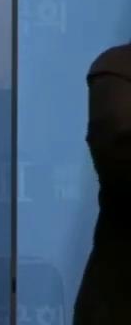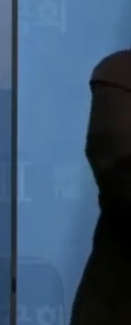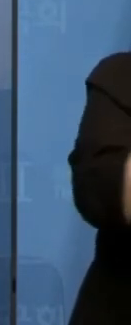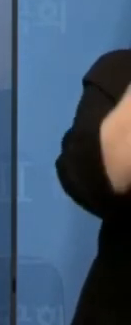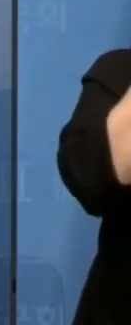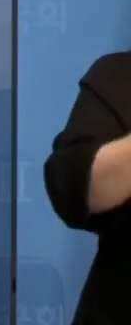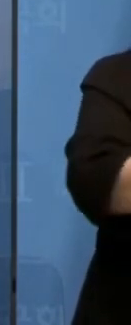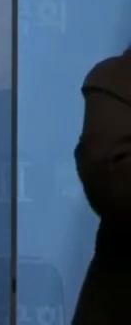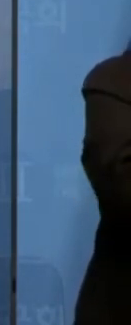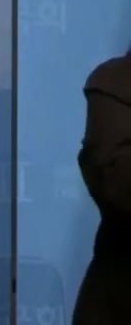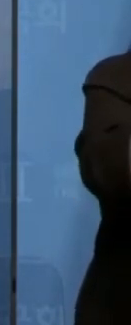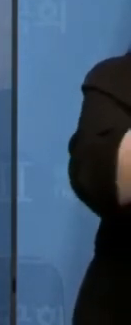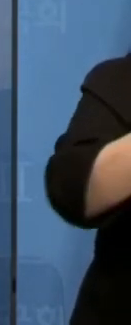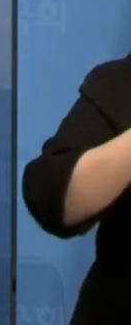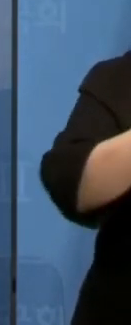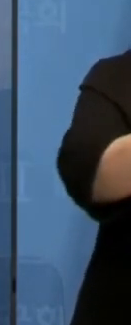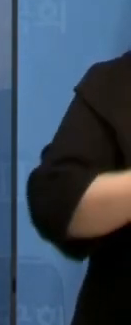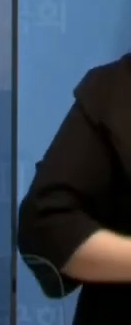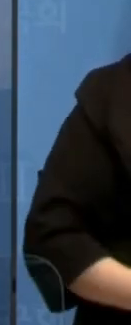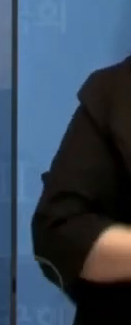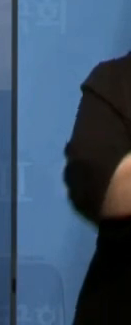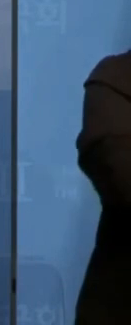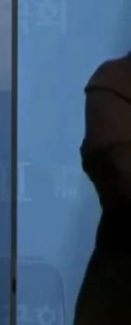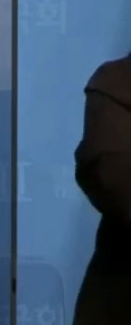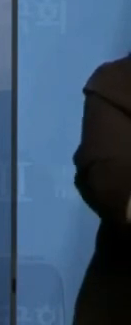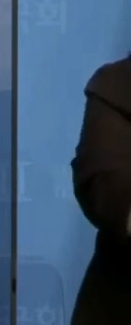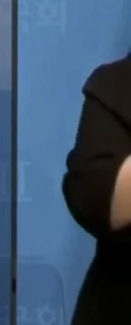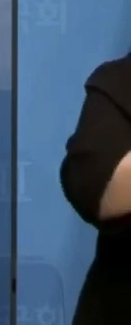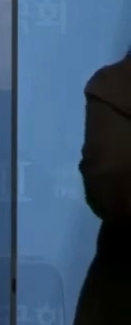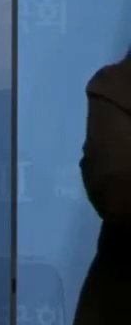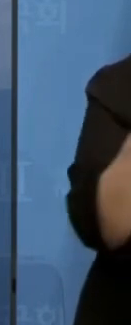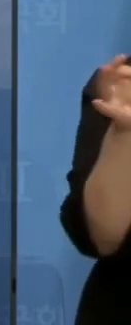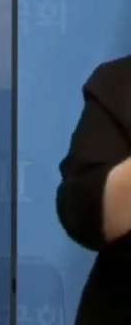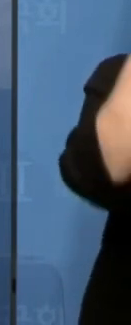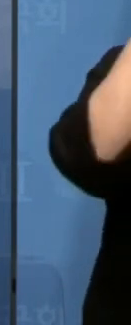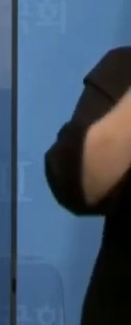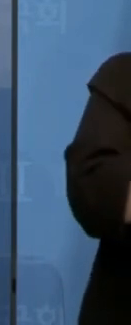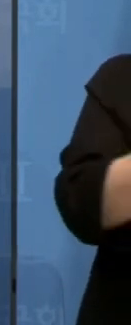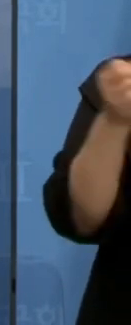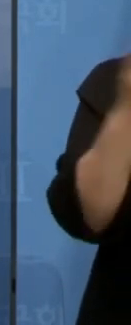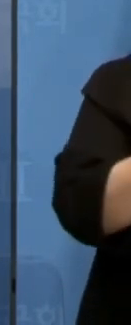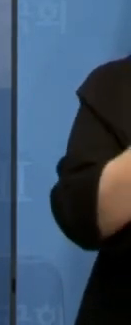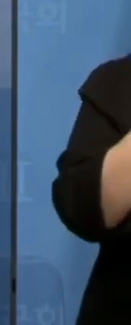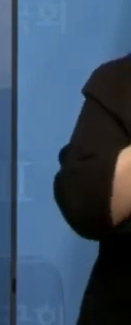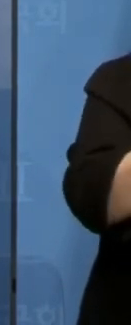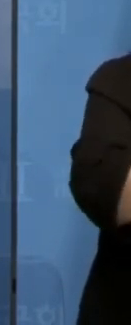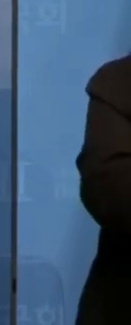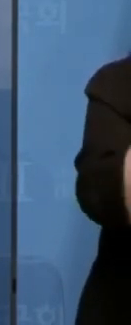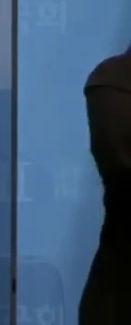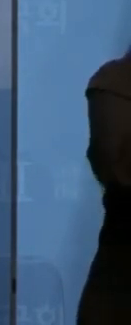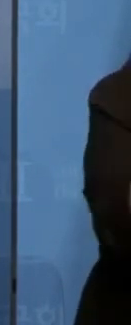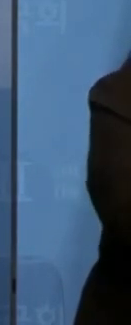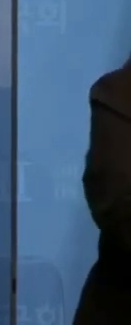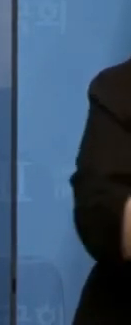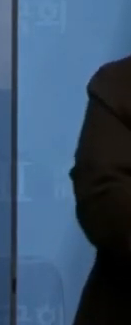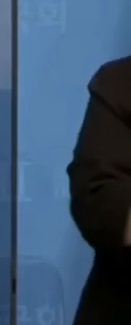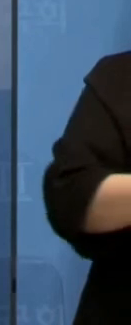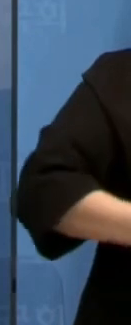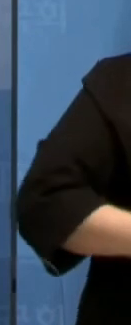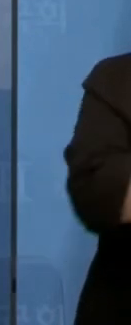허위 광고를 금지합니다. 특히 이용자들의 투자 판단이나 이용자 보호를 위해 필요한